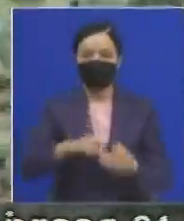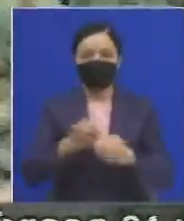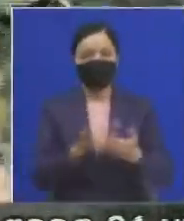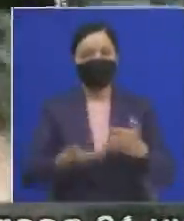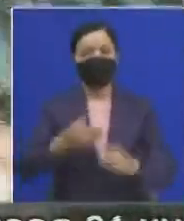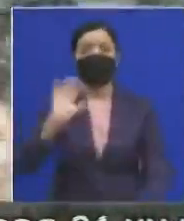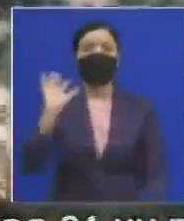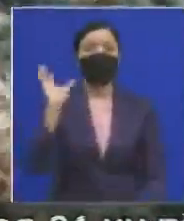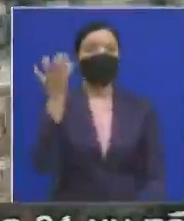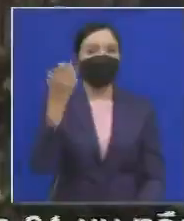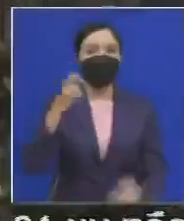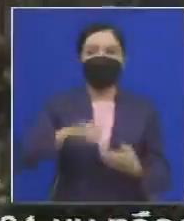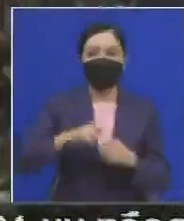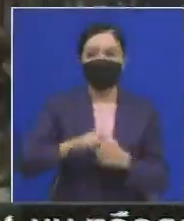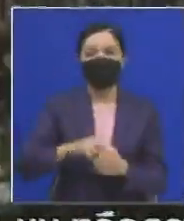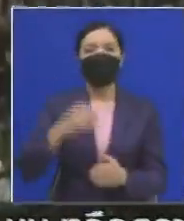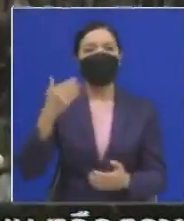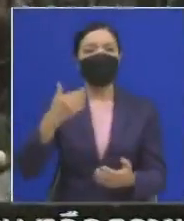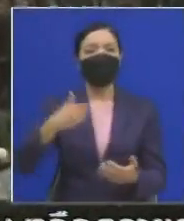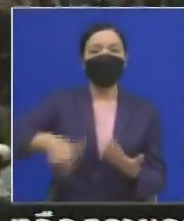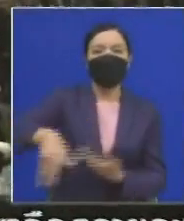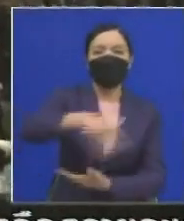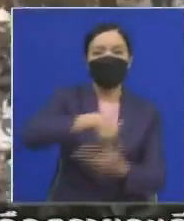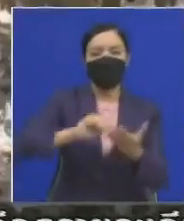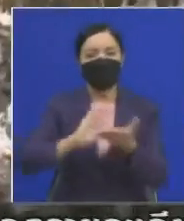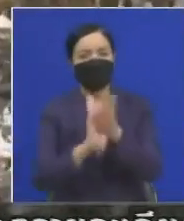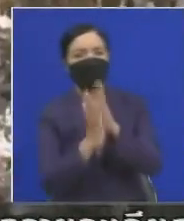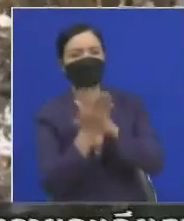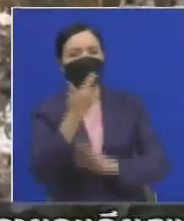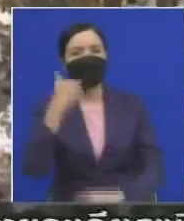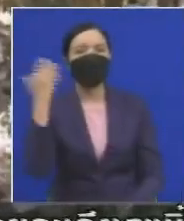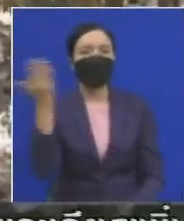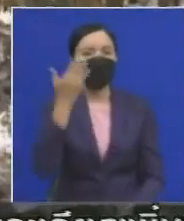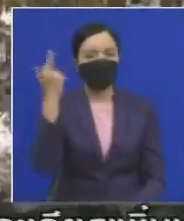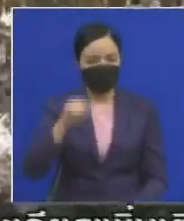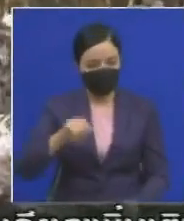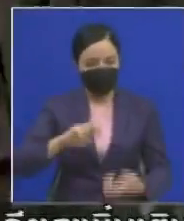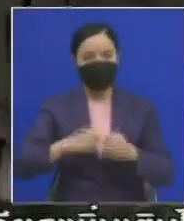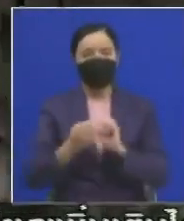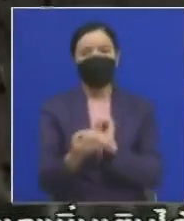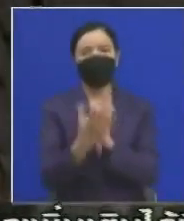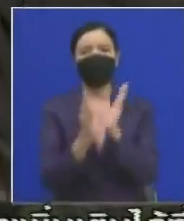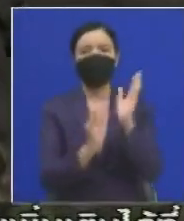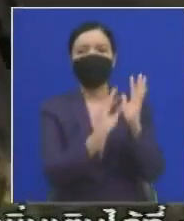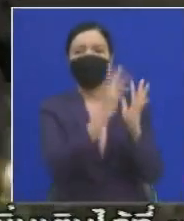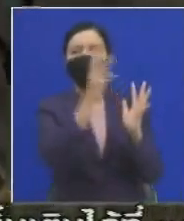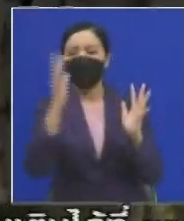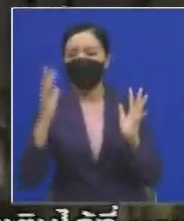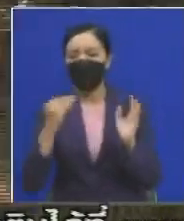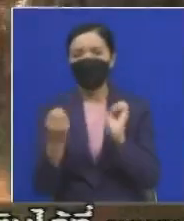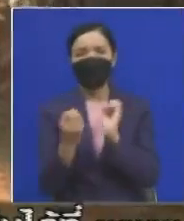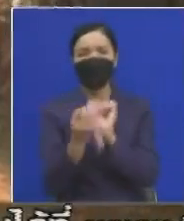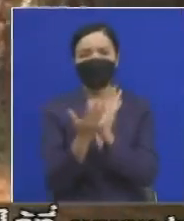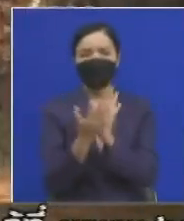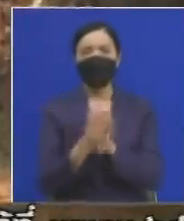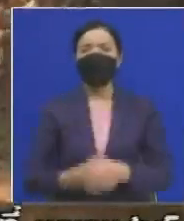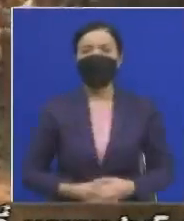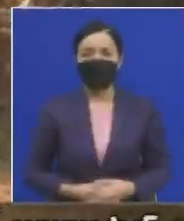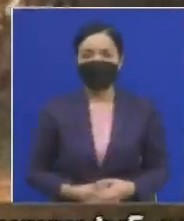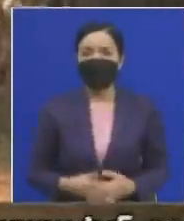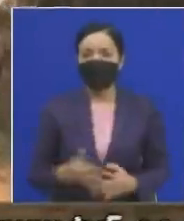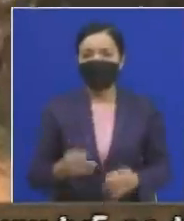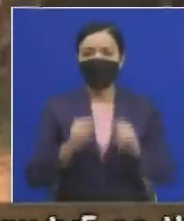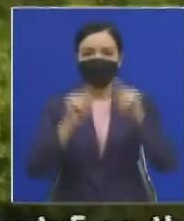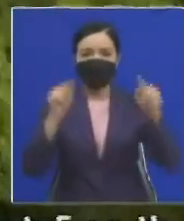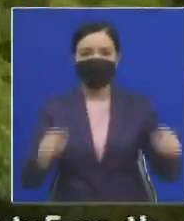ดบโลกด้วยเรองวิกฤตการเปลี่นแลงสภาพพูยมอากาศ มจะมีผกทตพืนปาต่ไปด้วยอันนี้เปนการ